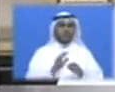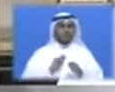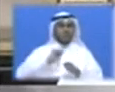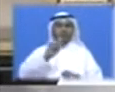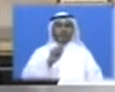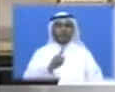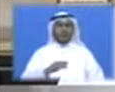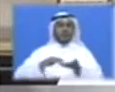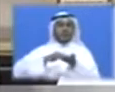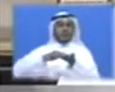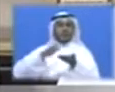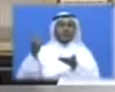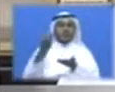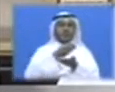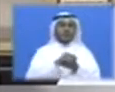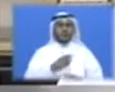المجمع تتجاوز